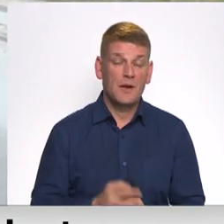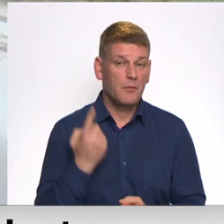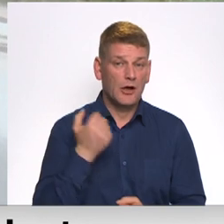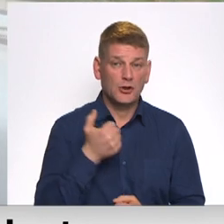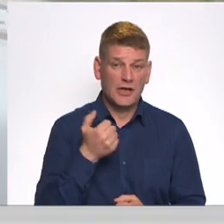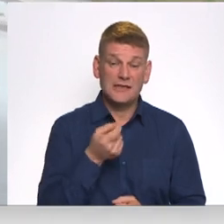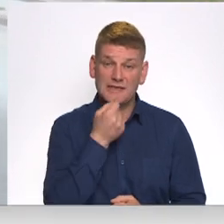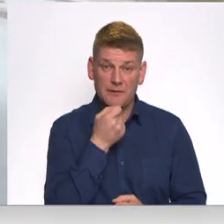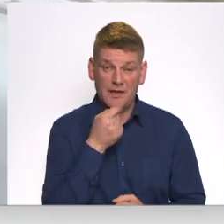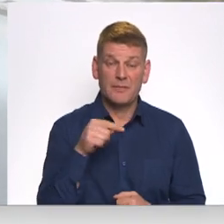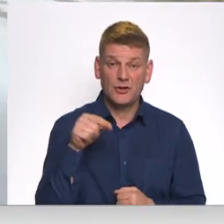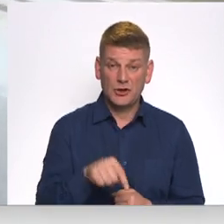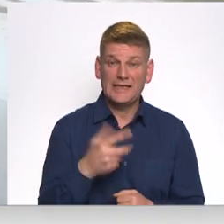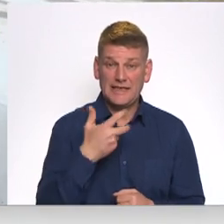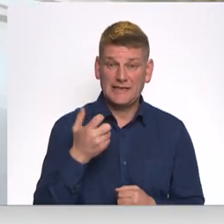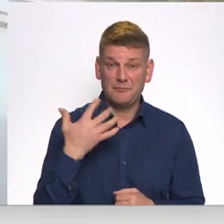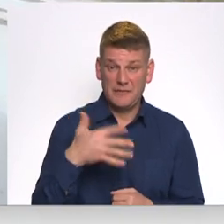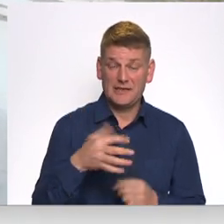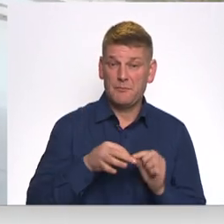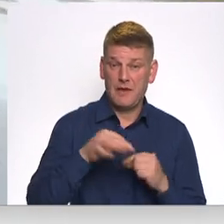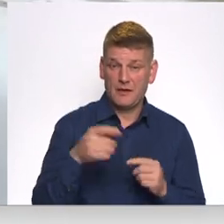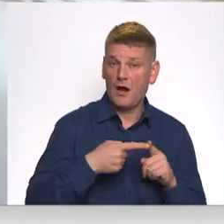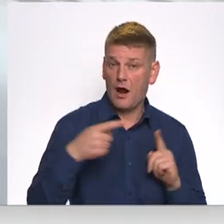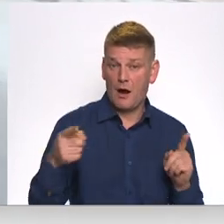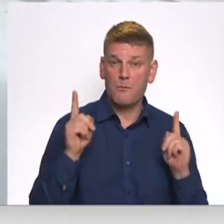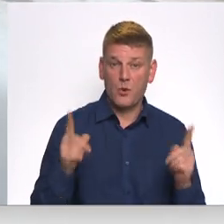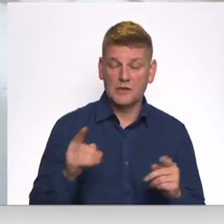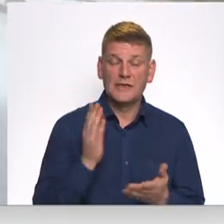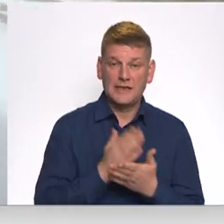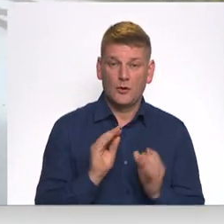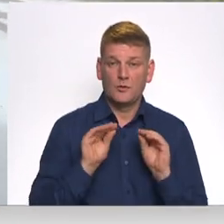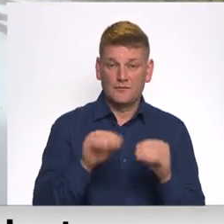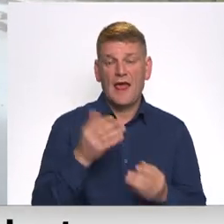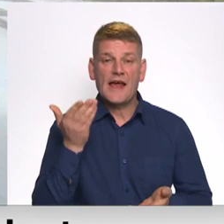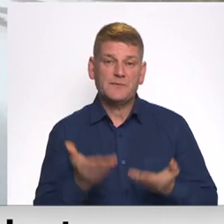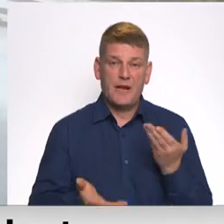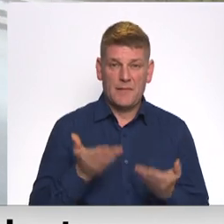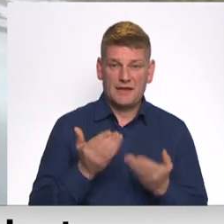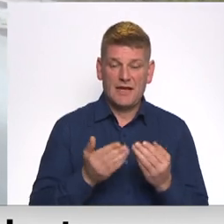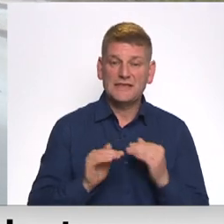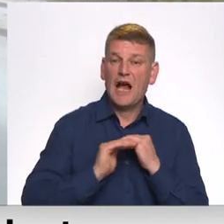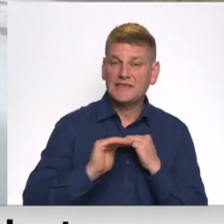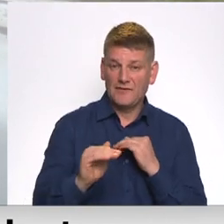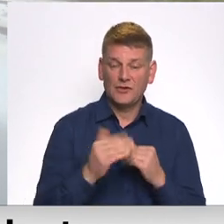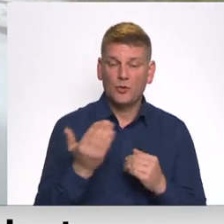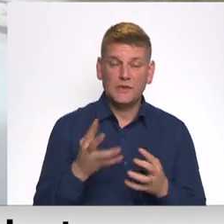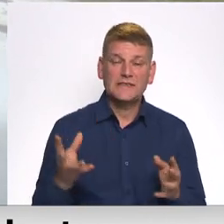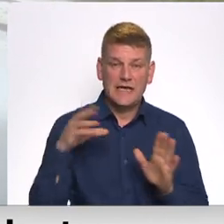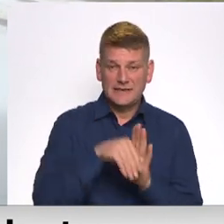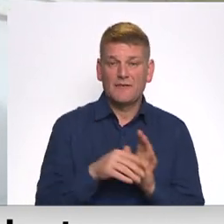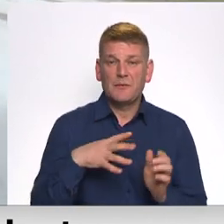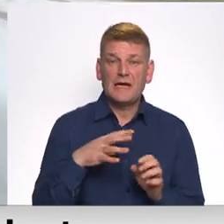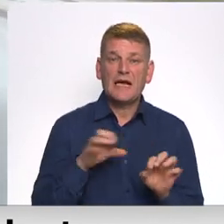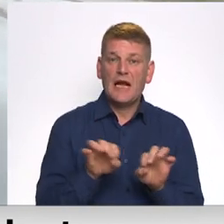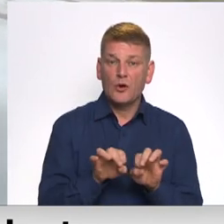Pagājušā gada septembrī šeit 350 metru garā posmā tika uzklāts eksperimentālais asfalts, kur sastāvā bija